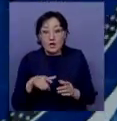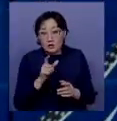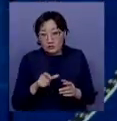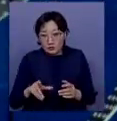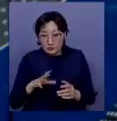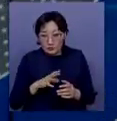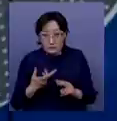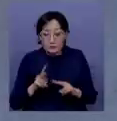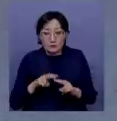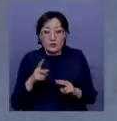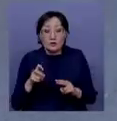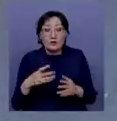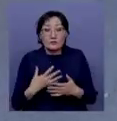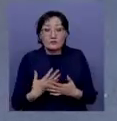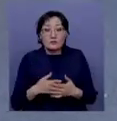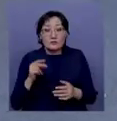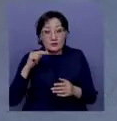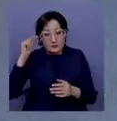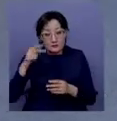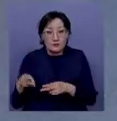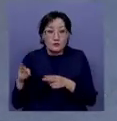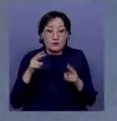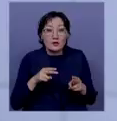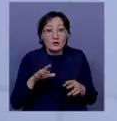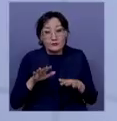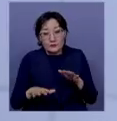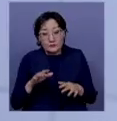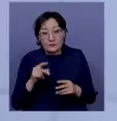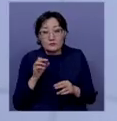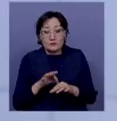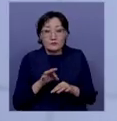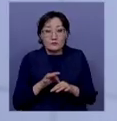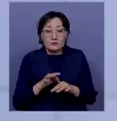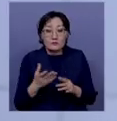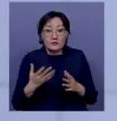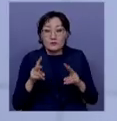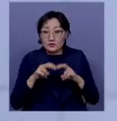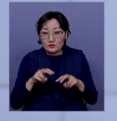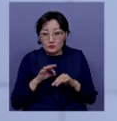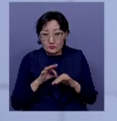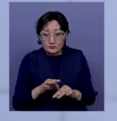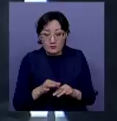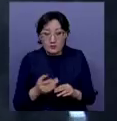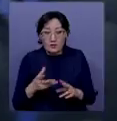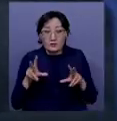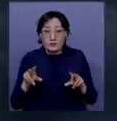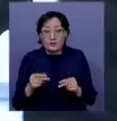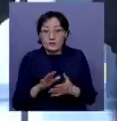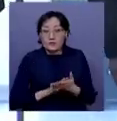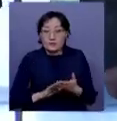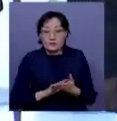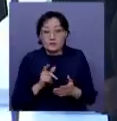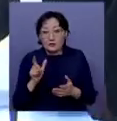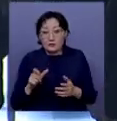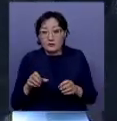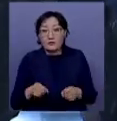болған. Олардың 200-ге жуығы Қытайдан келсе, күдікке ілінген, 42-сі толыққанды тексеруден өткен. Абырой болғанда ешкімнен